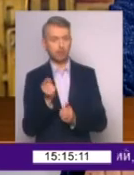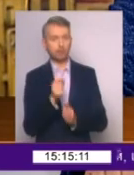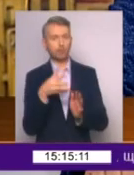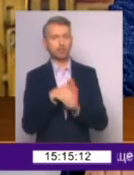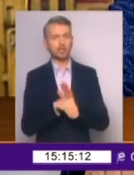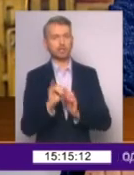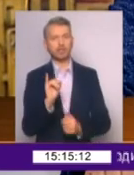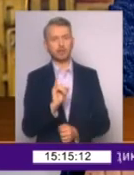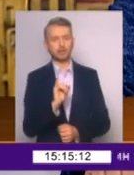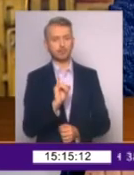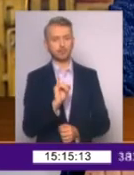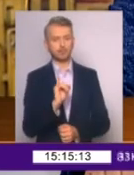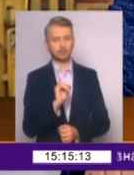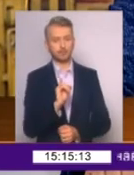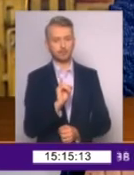і